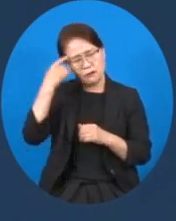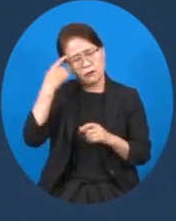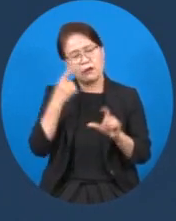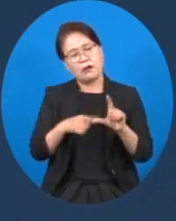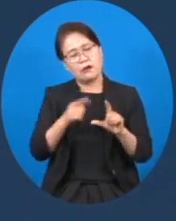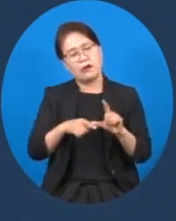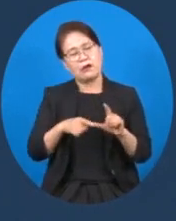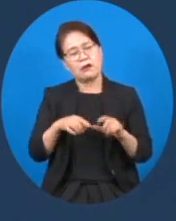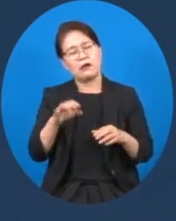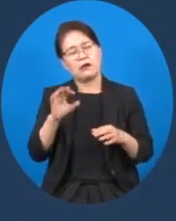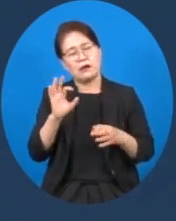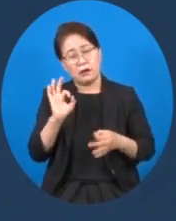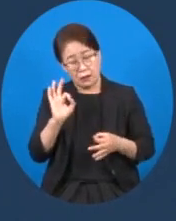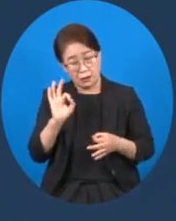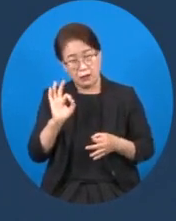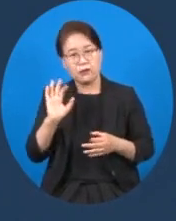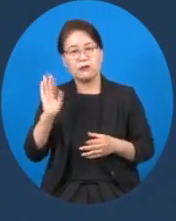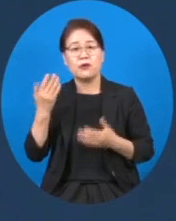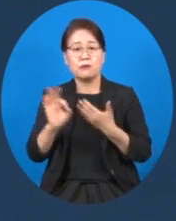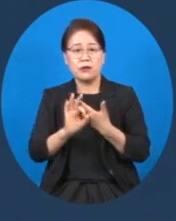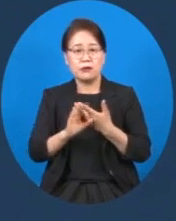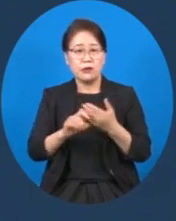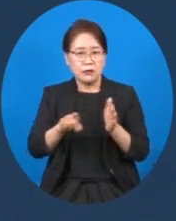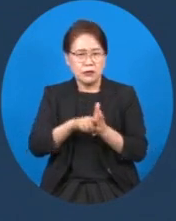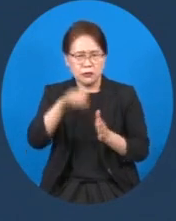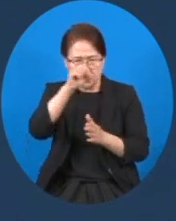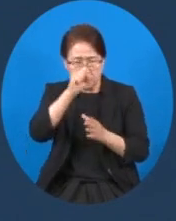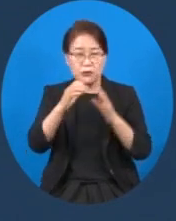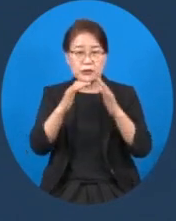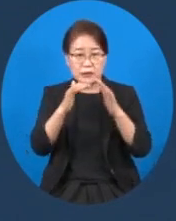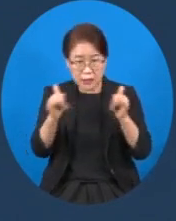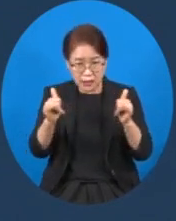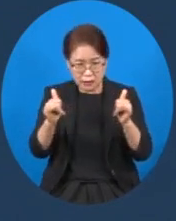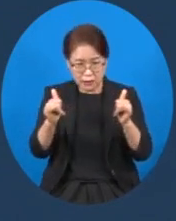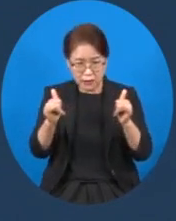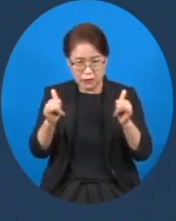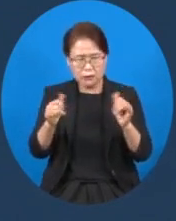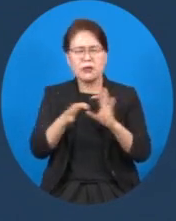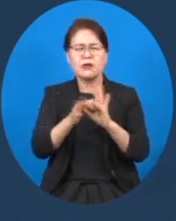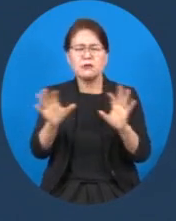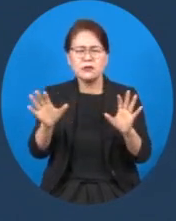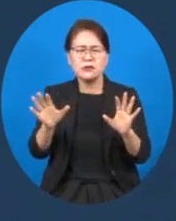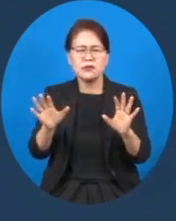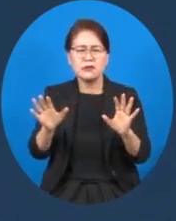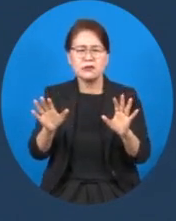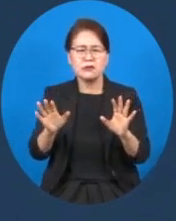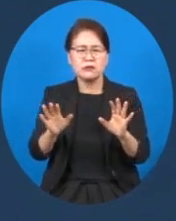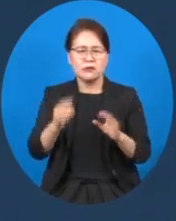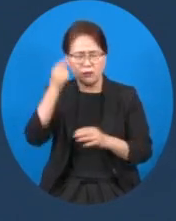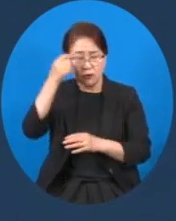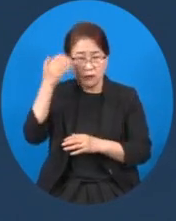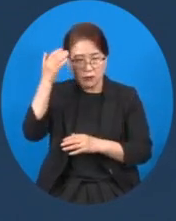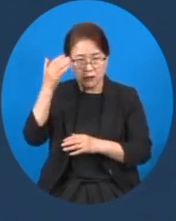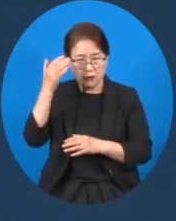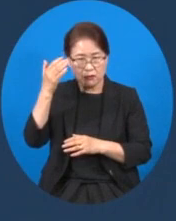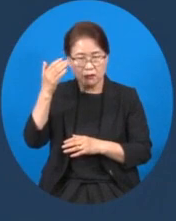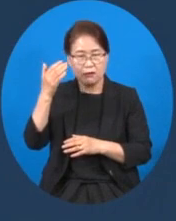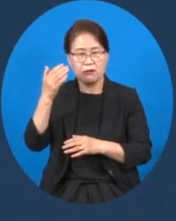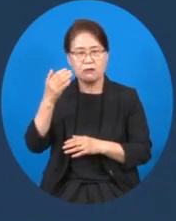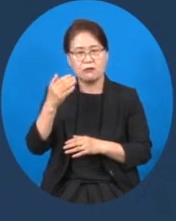되면요, 아무리 믿음이 좋은 사람이라고 할지라도 영적으로 어떻게